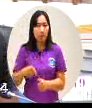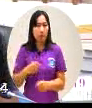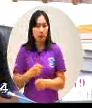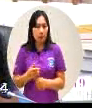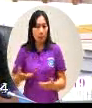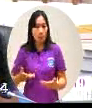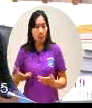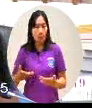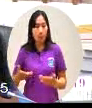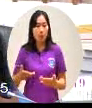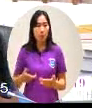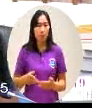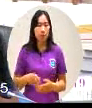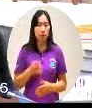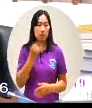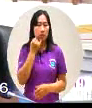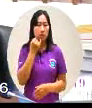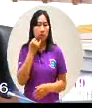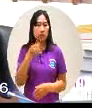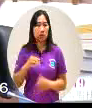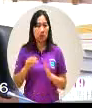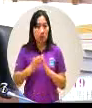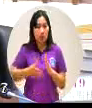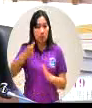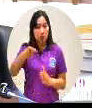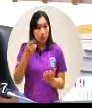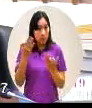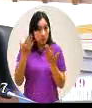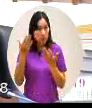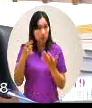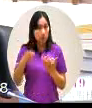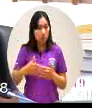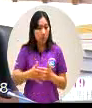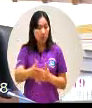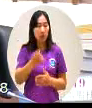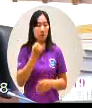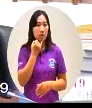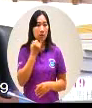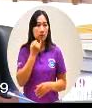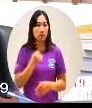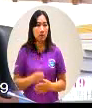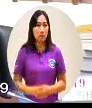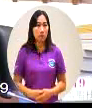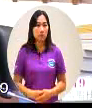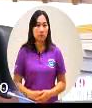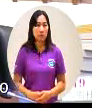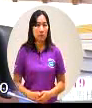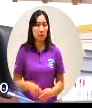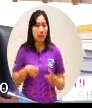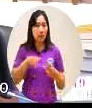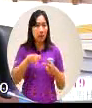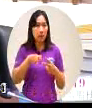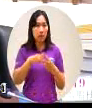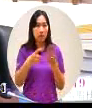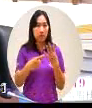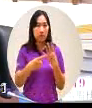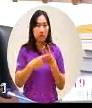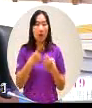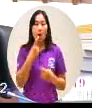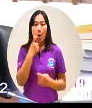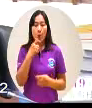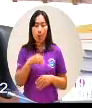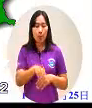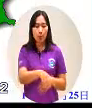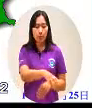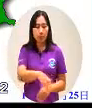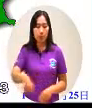我先局长拢非常清楚啊啦吼，这当照这个程序咧进行啦吼，感谢啦吼。这个工业地带美化与维护吼，我